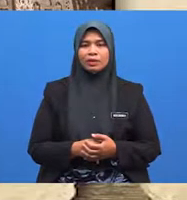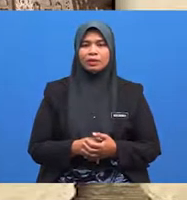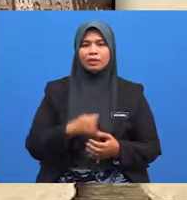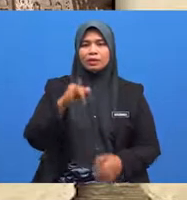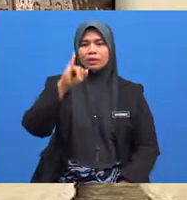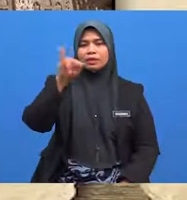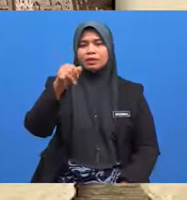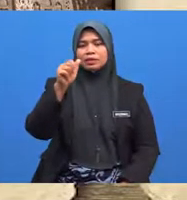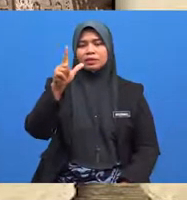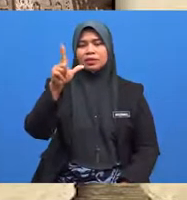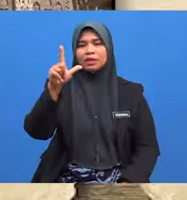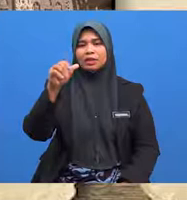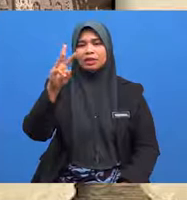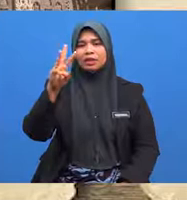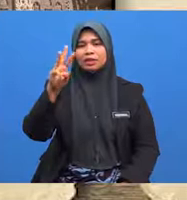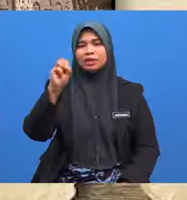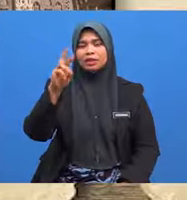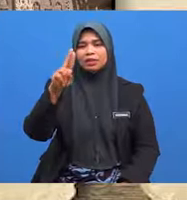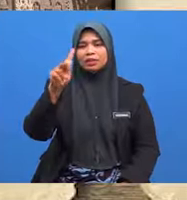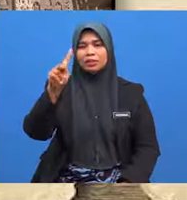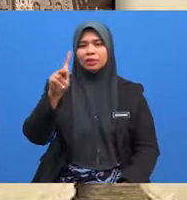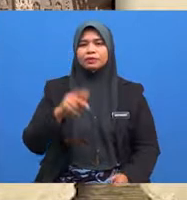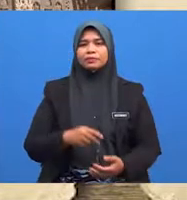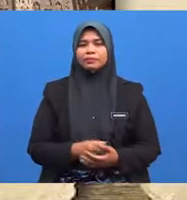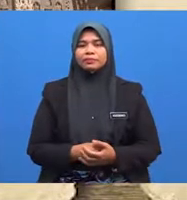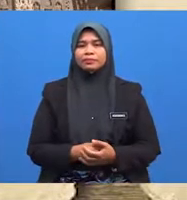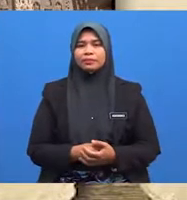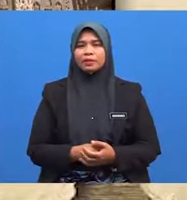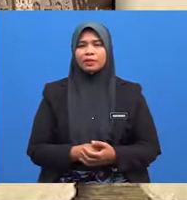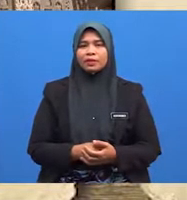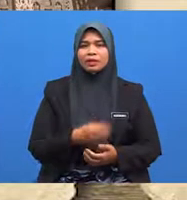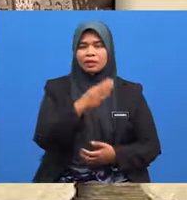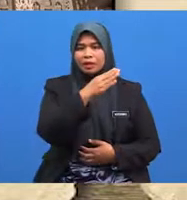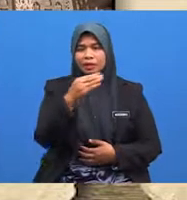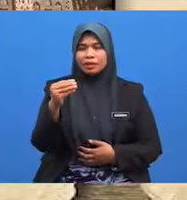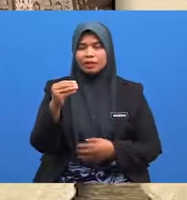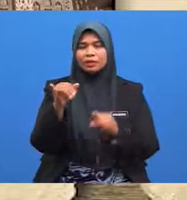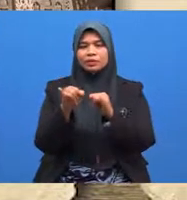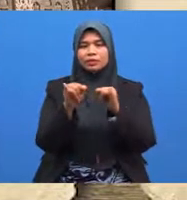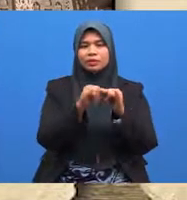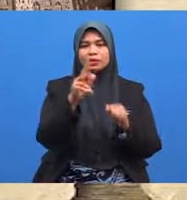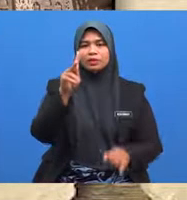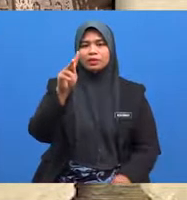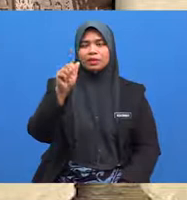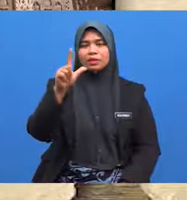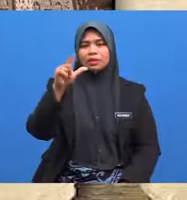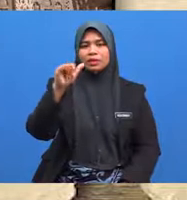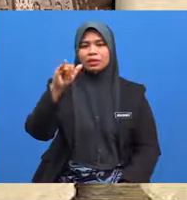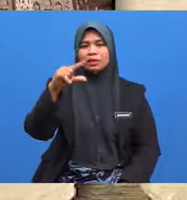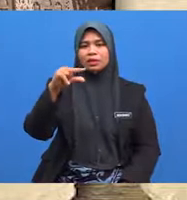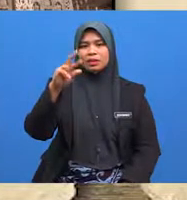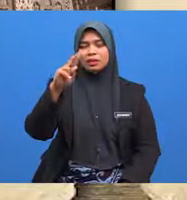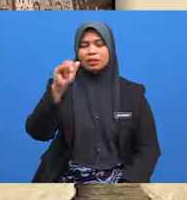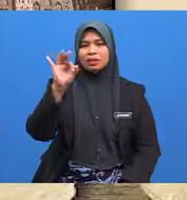jaliwak, tingkap berjaring dan kaligrafi dalam seni bina.